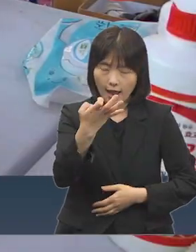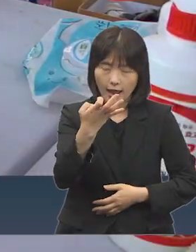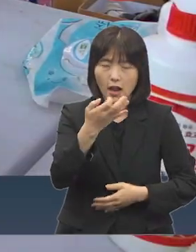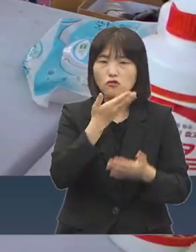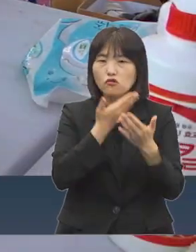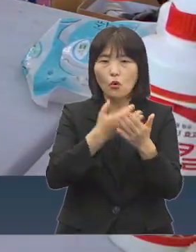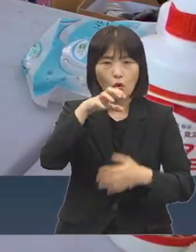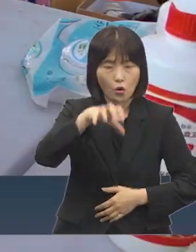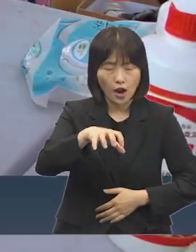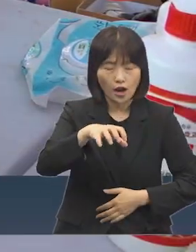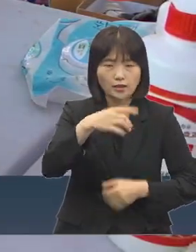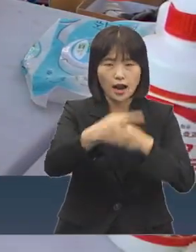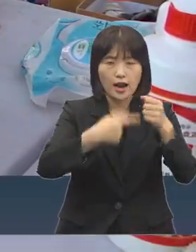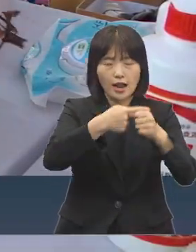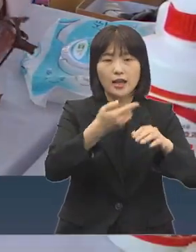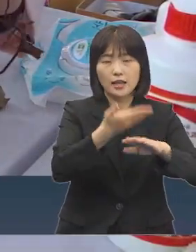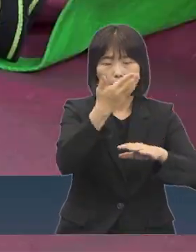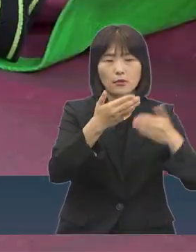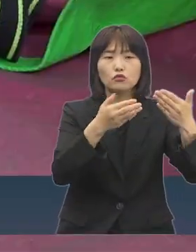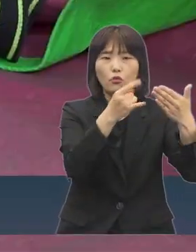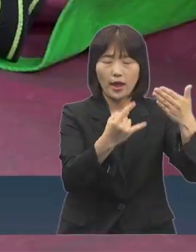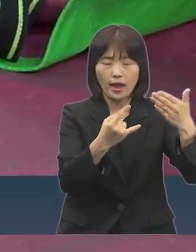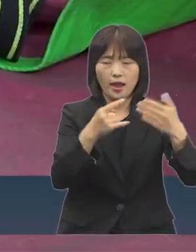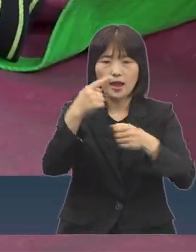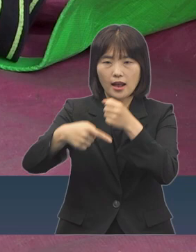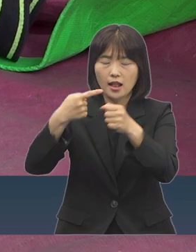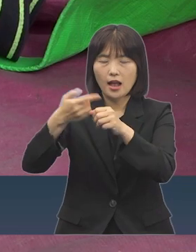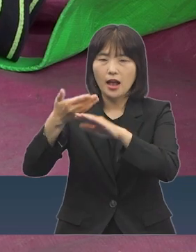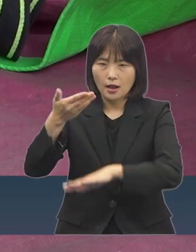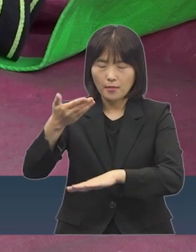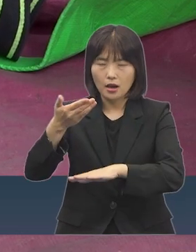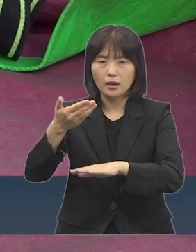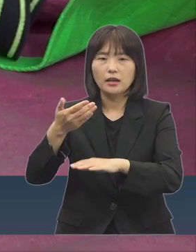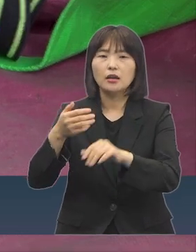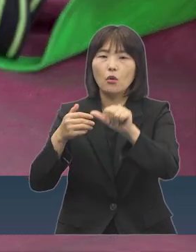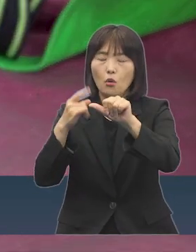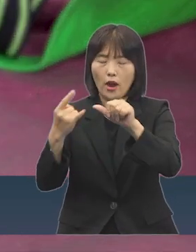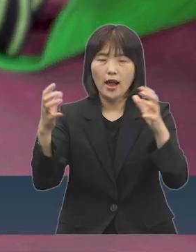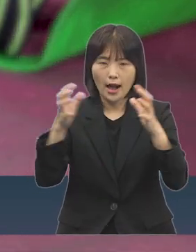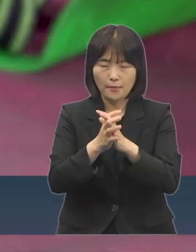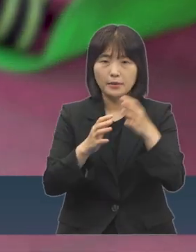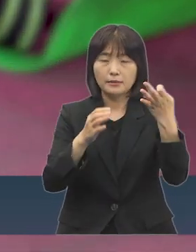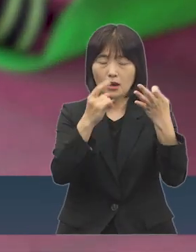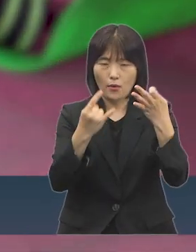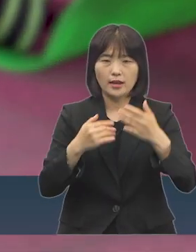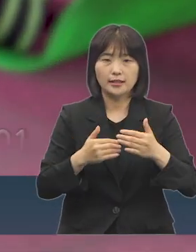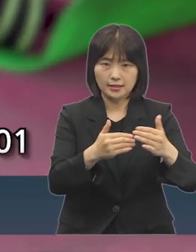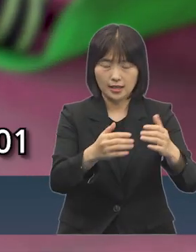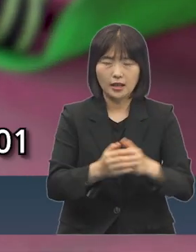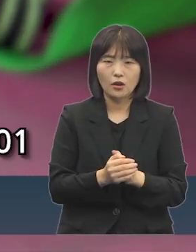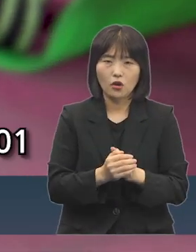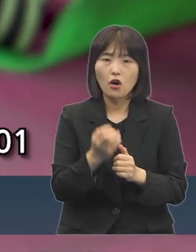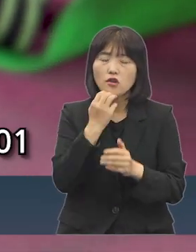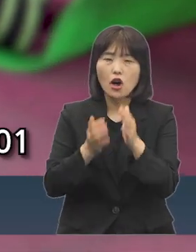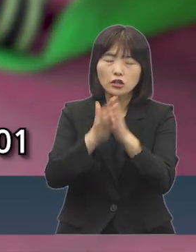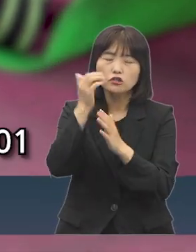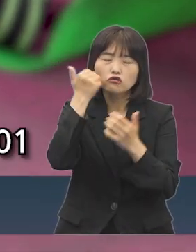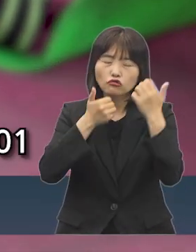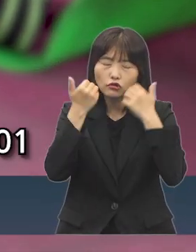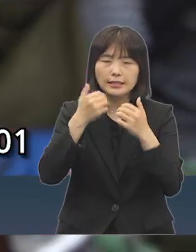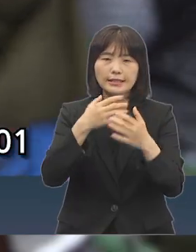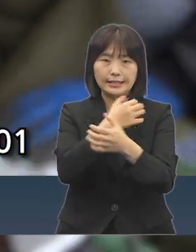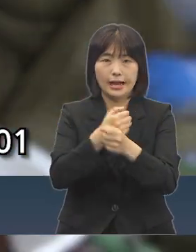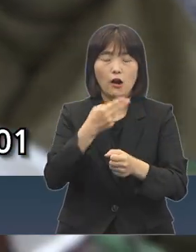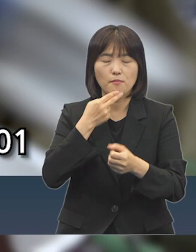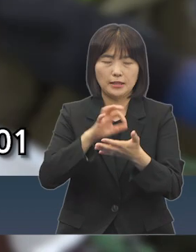주요 거점에서 상반기 9회 하반기 5회 총 14회 진행되며 서울시민 누구나 별도의 예약 없이